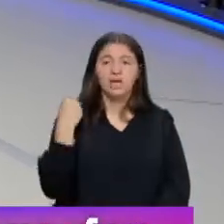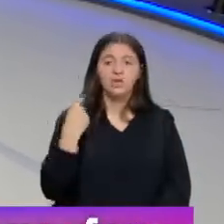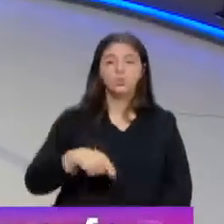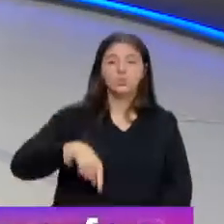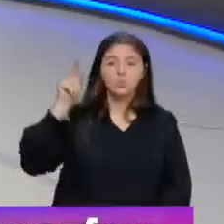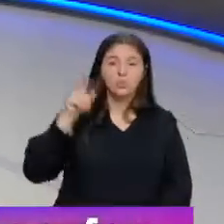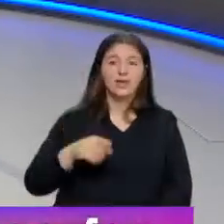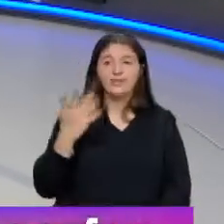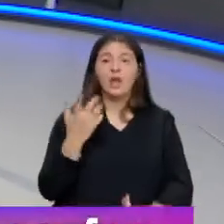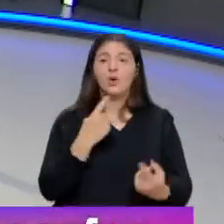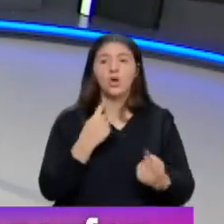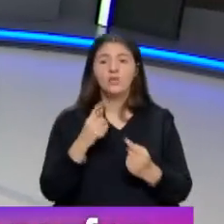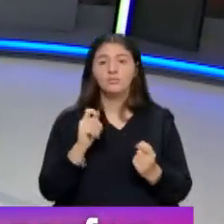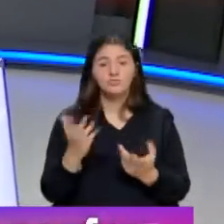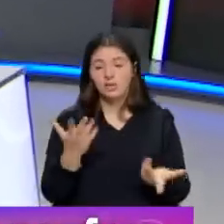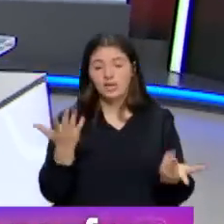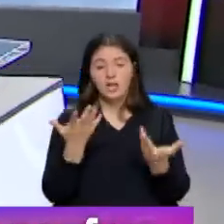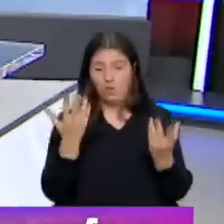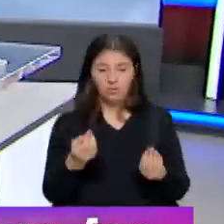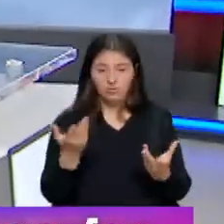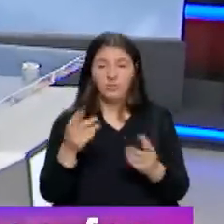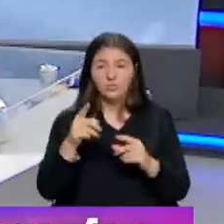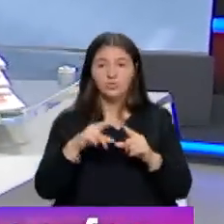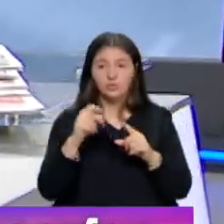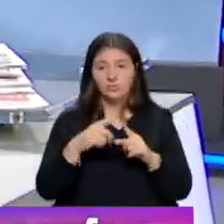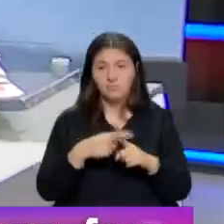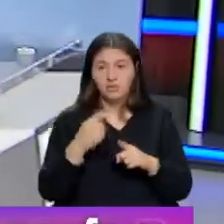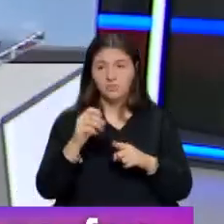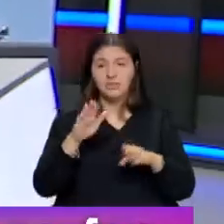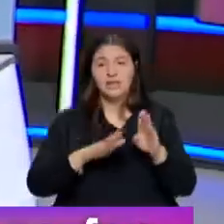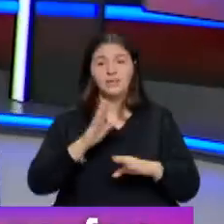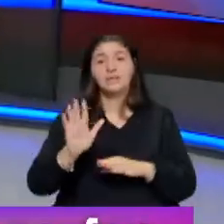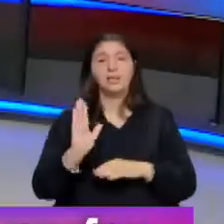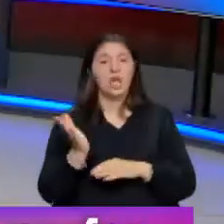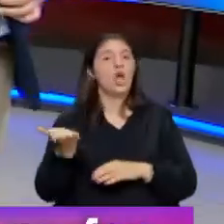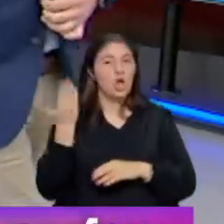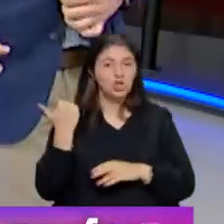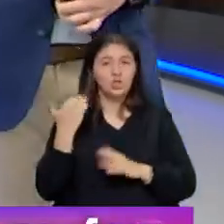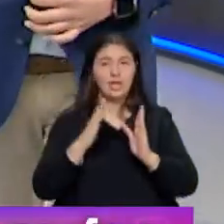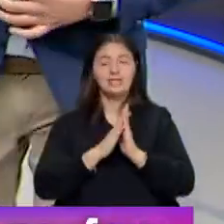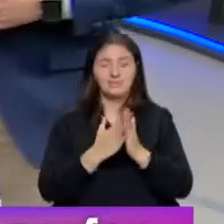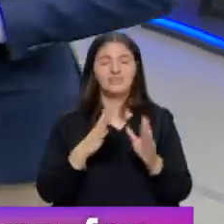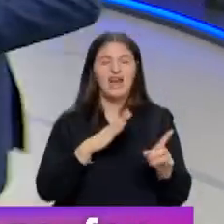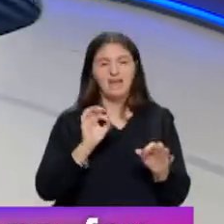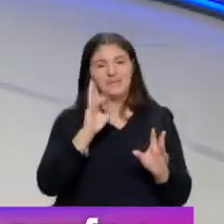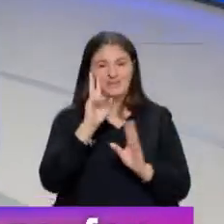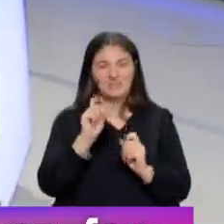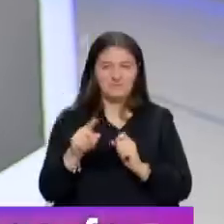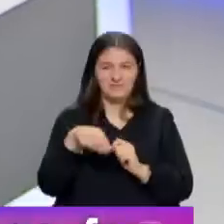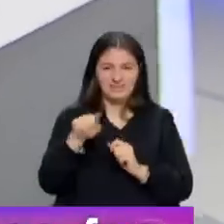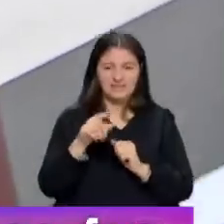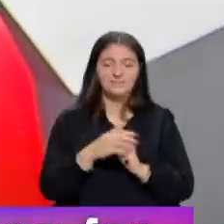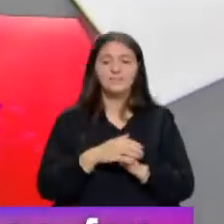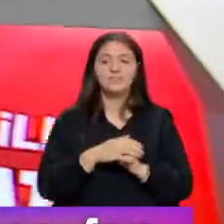günde neler konuşulacak neler olacak Bunun notlarını paylaştık reklamlara gitmeden önce kitaplarımız var Hemen bir göstereyim